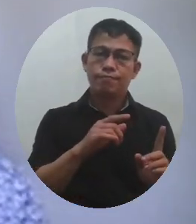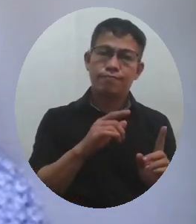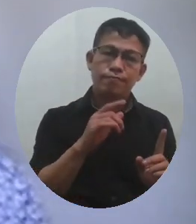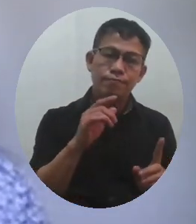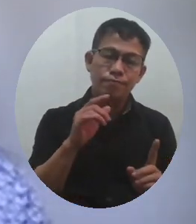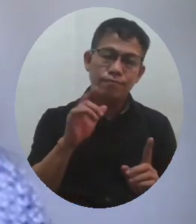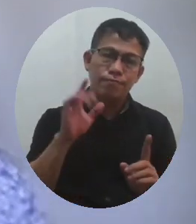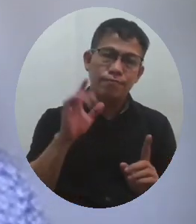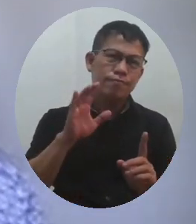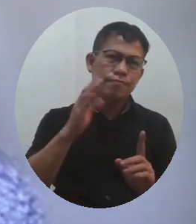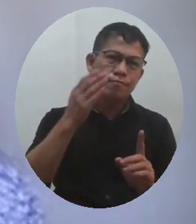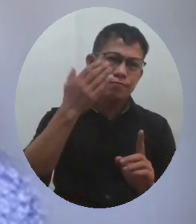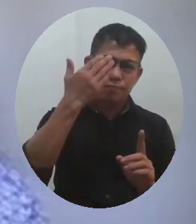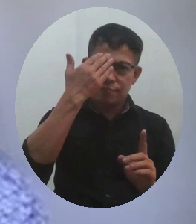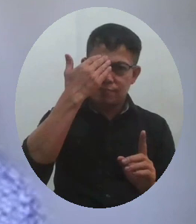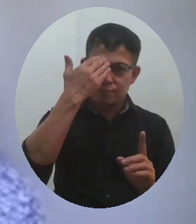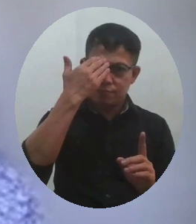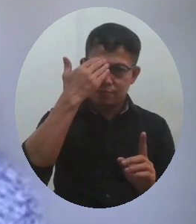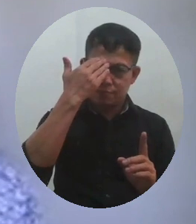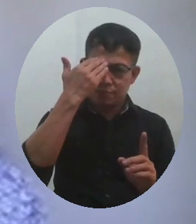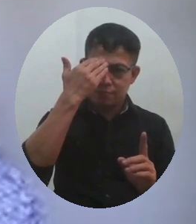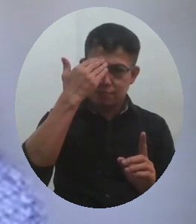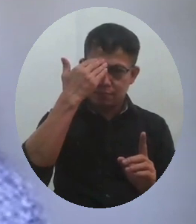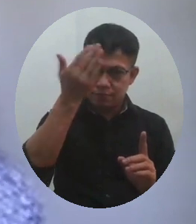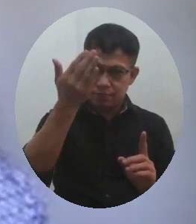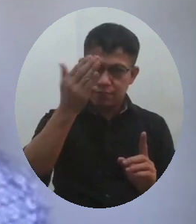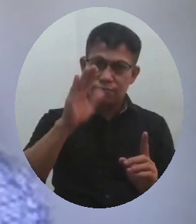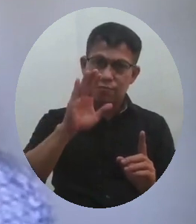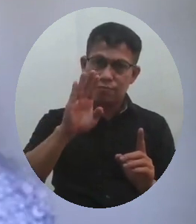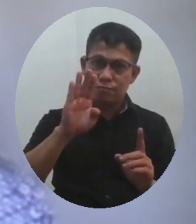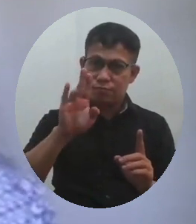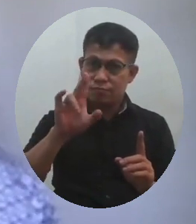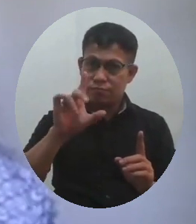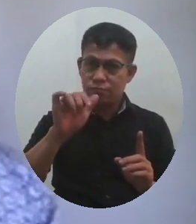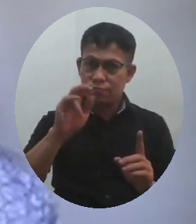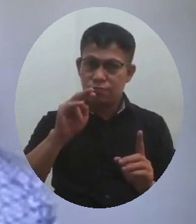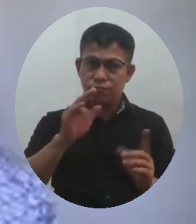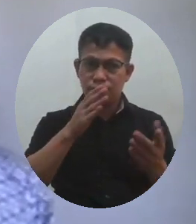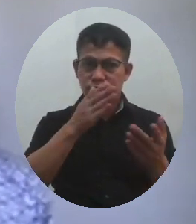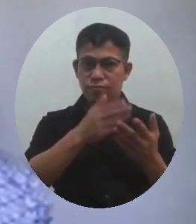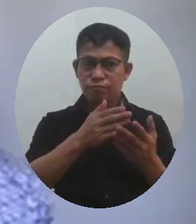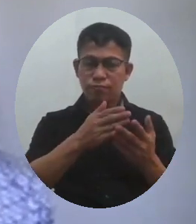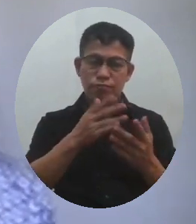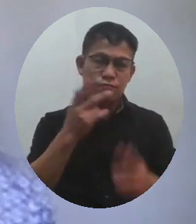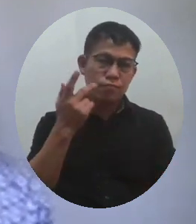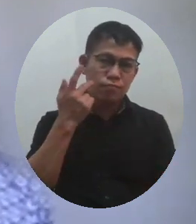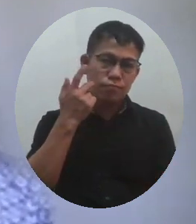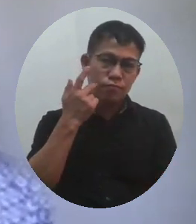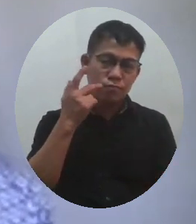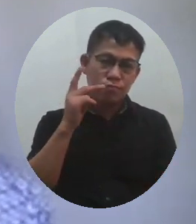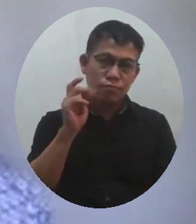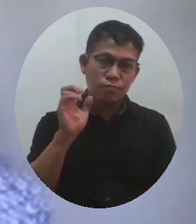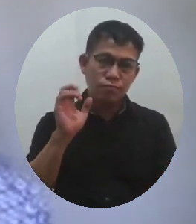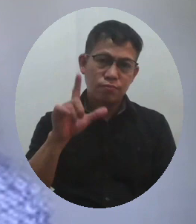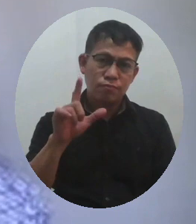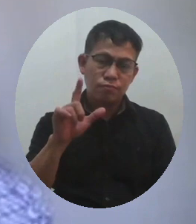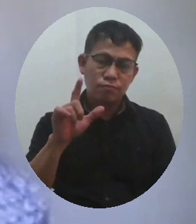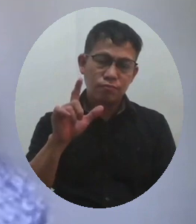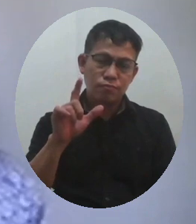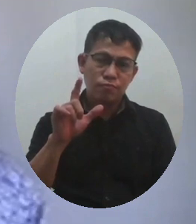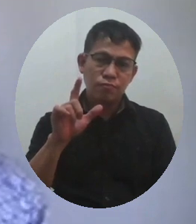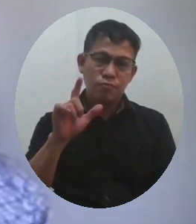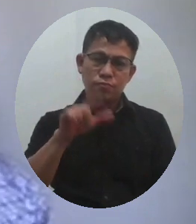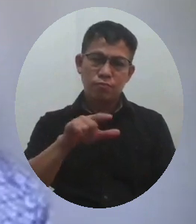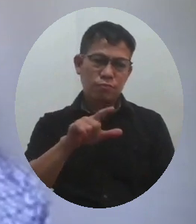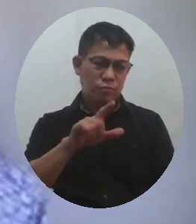naghihikaw sa pamilya sa San Jose del Monte, Bulacan, ang aming napuntahan. Dinalaw namin si Carl Evo